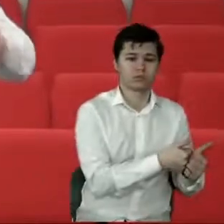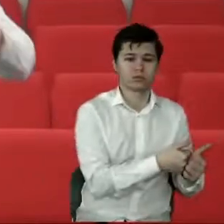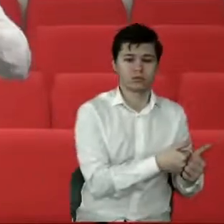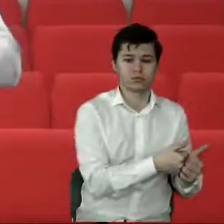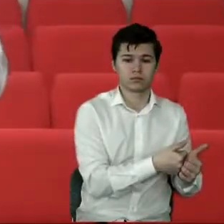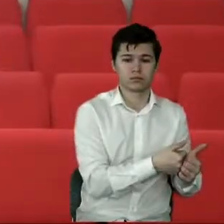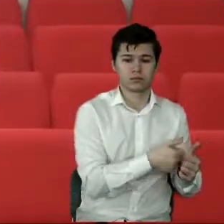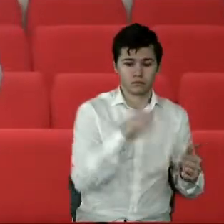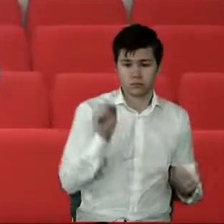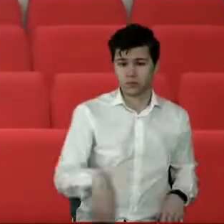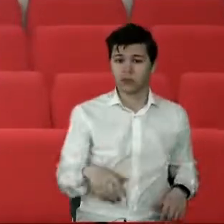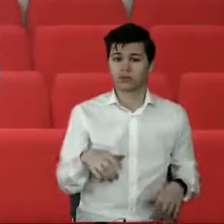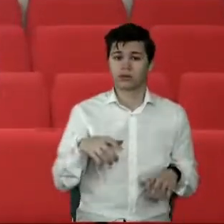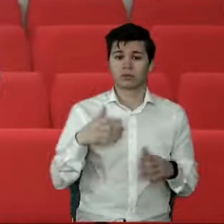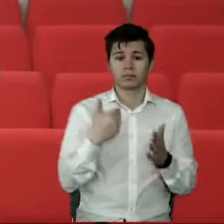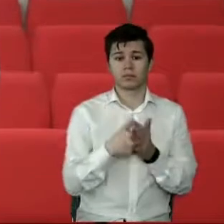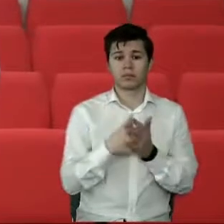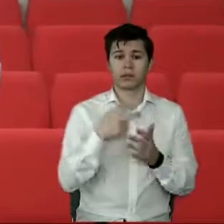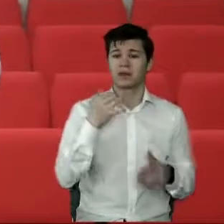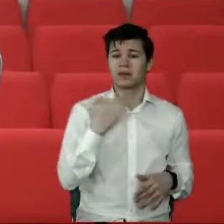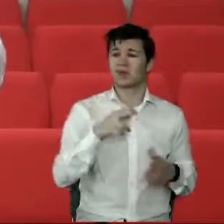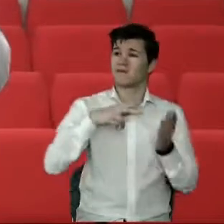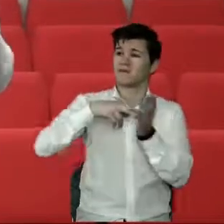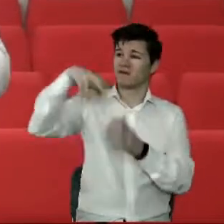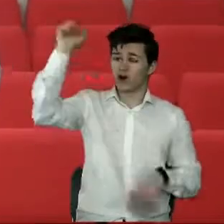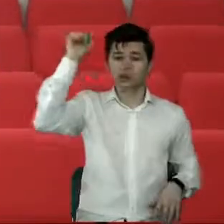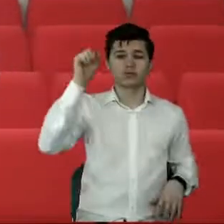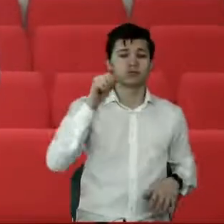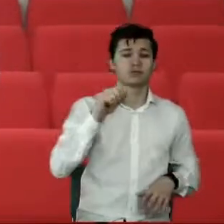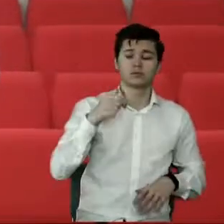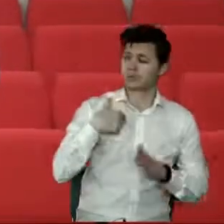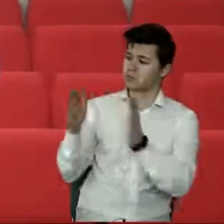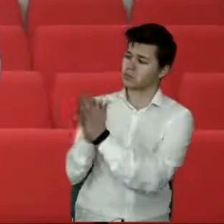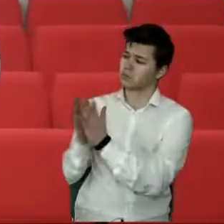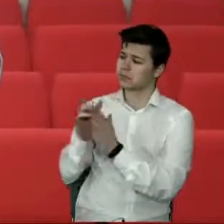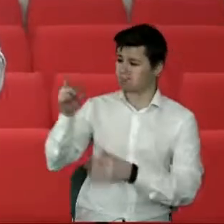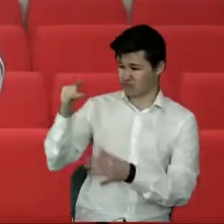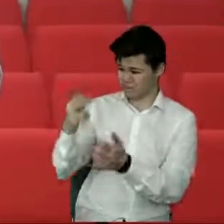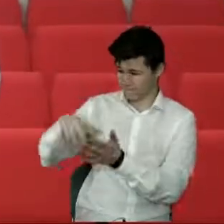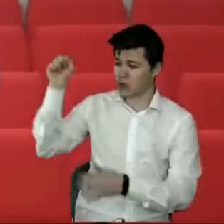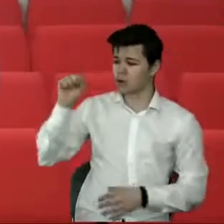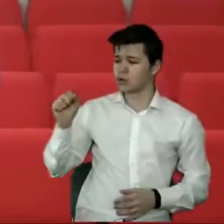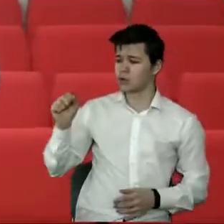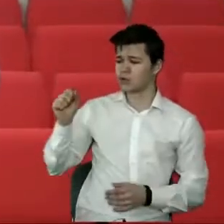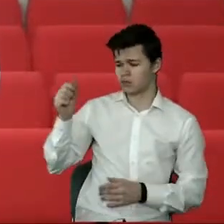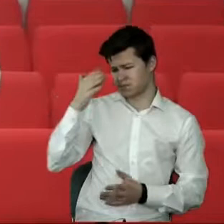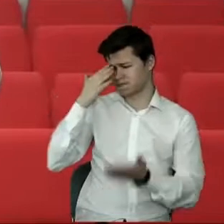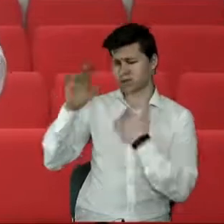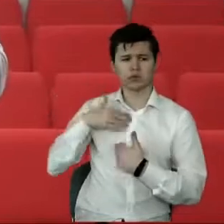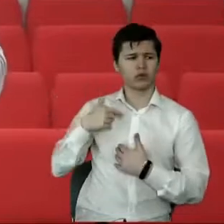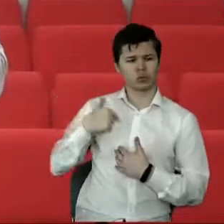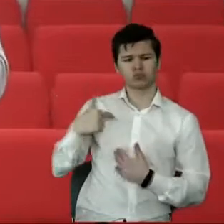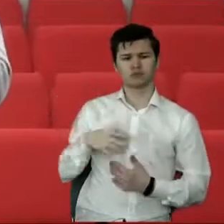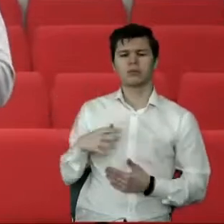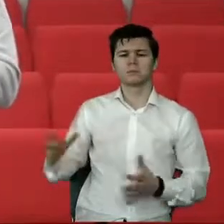был каким-то известным человеком. Чтобы Бог меня благословил. Он мог пожелать все, что угодно.